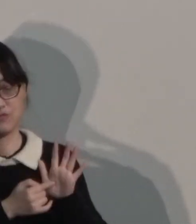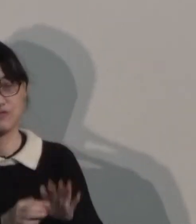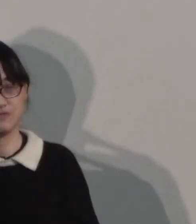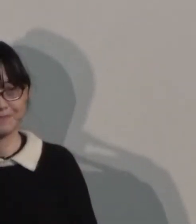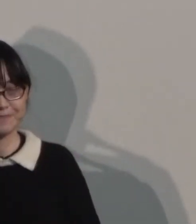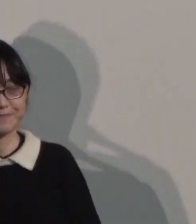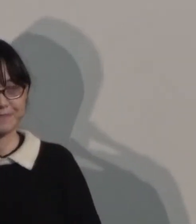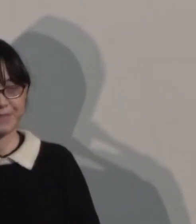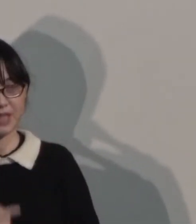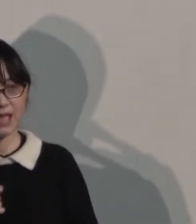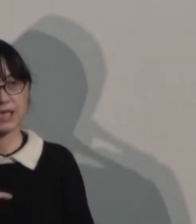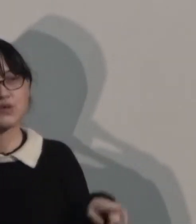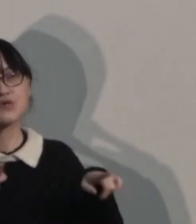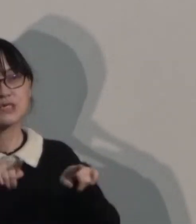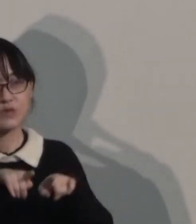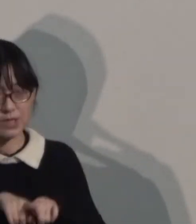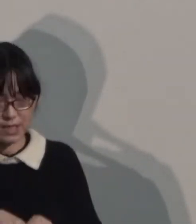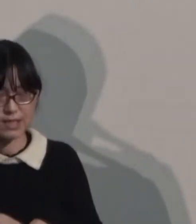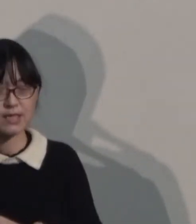私と一緒に